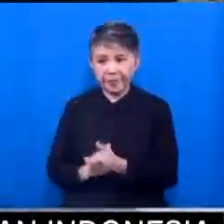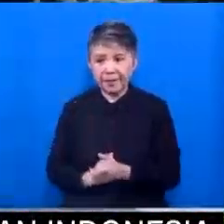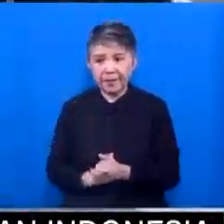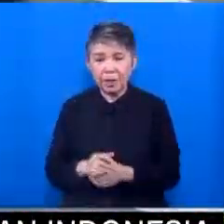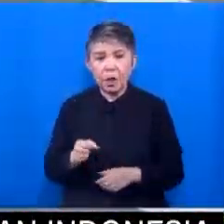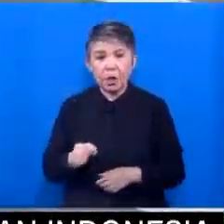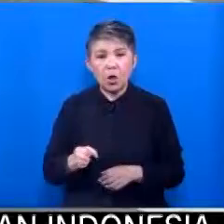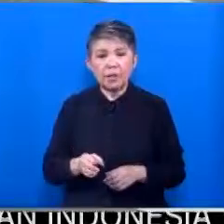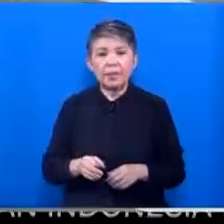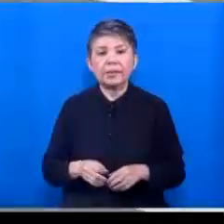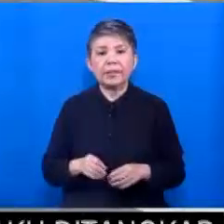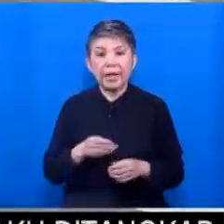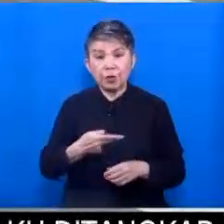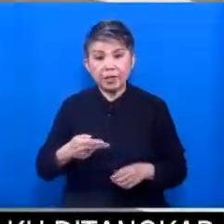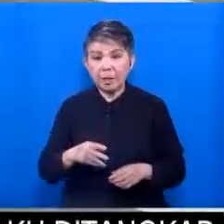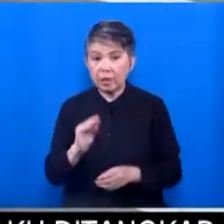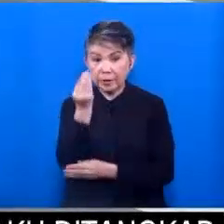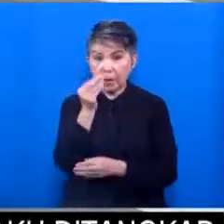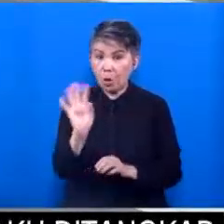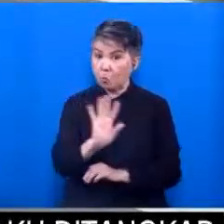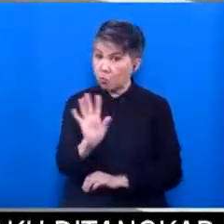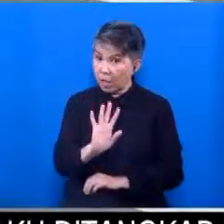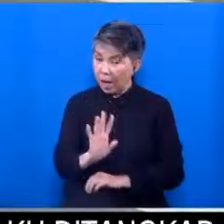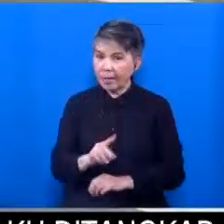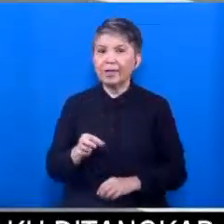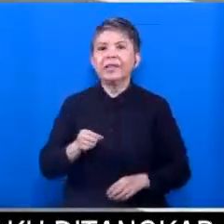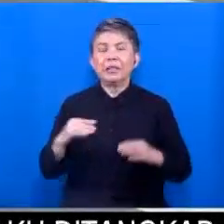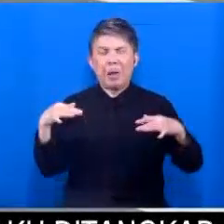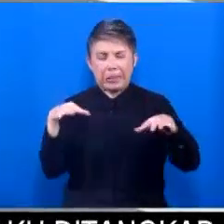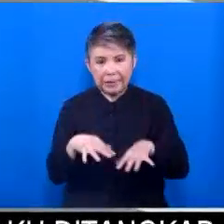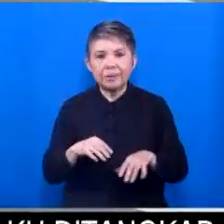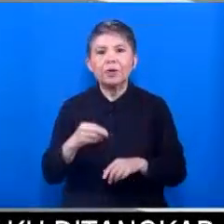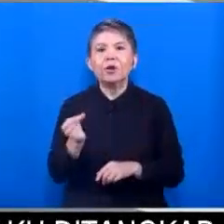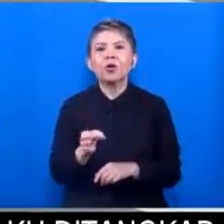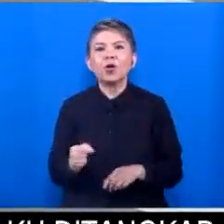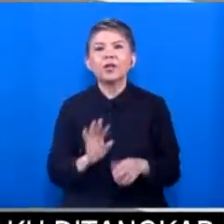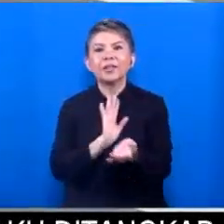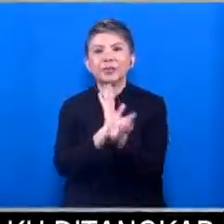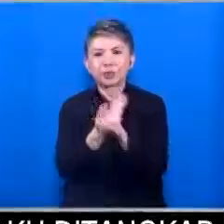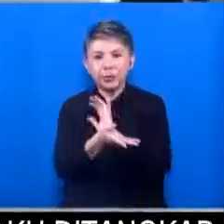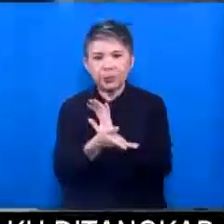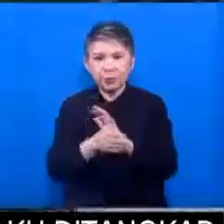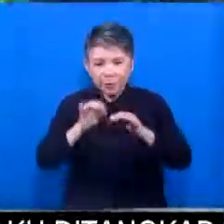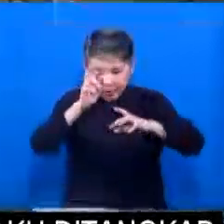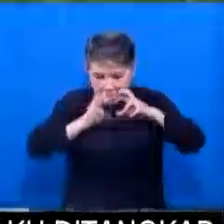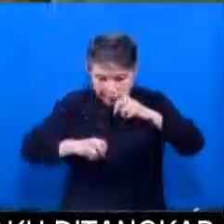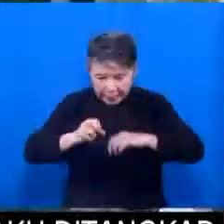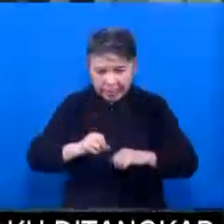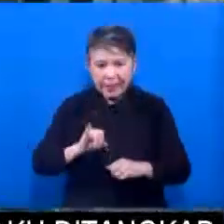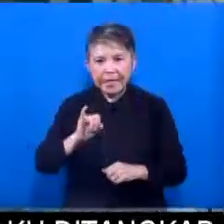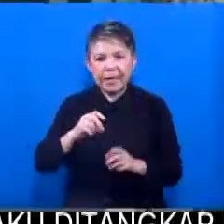Ternyata kota termacet di Indonesia bukan Jakarta, melainkan Surabaya. Ini adalah temuan dalam kajian yang dilakukan